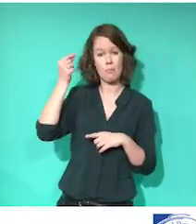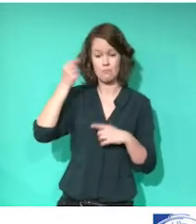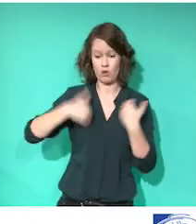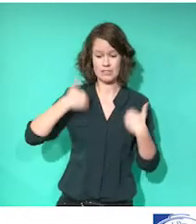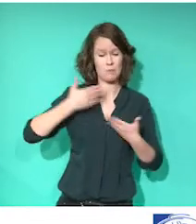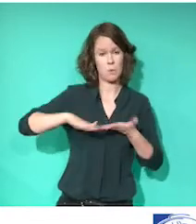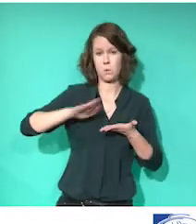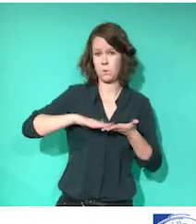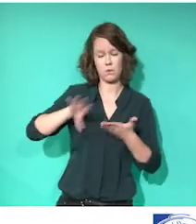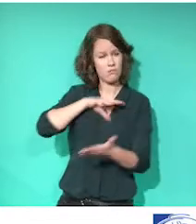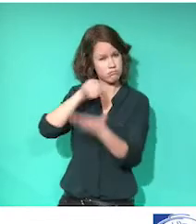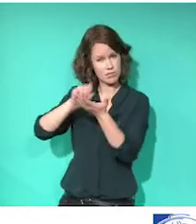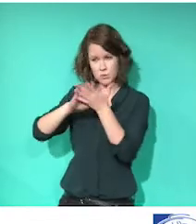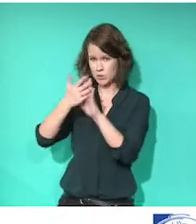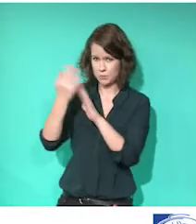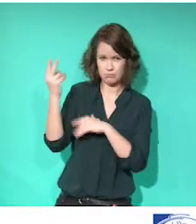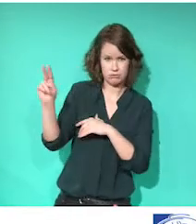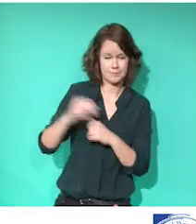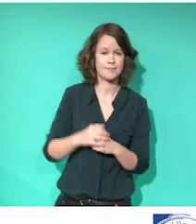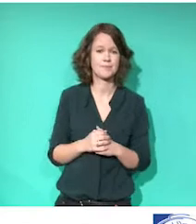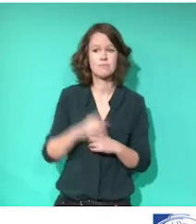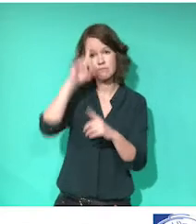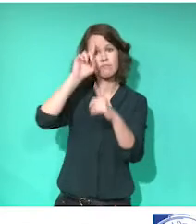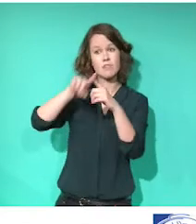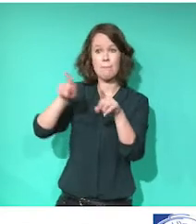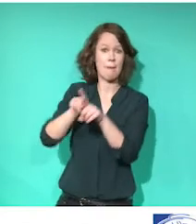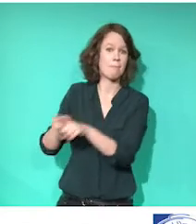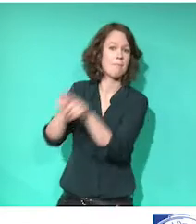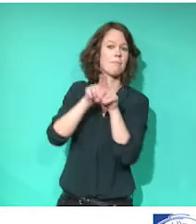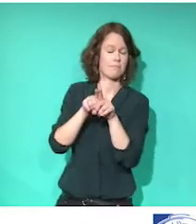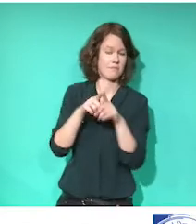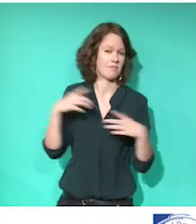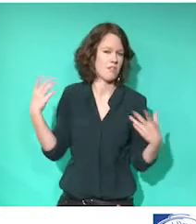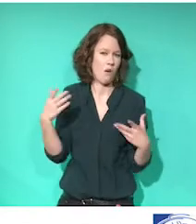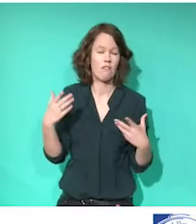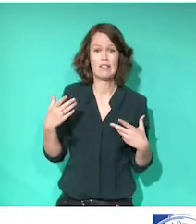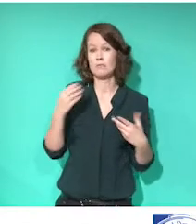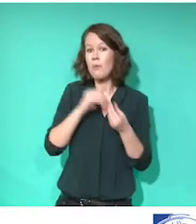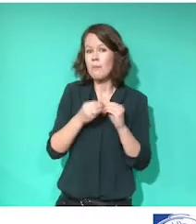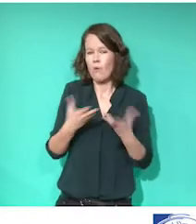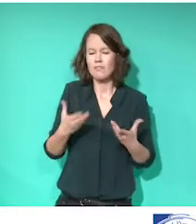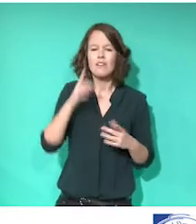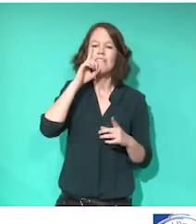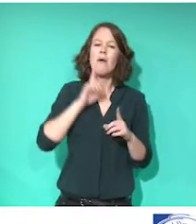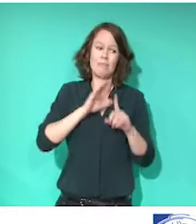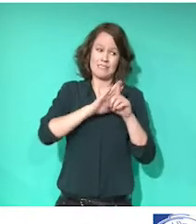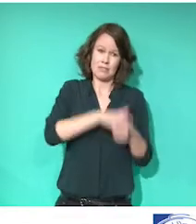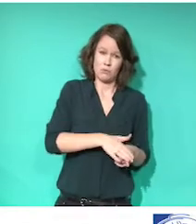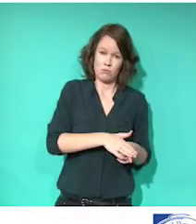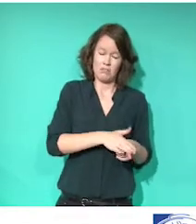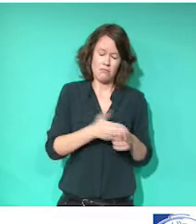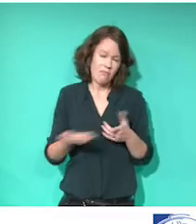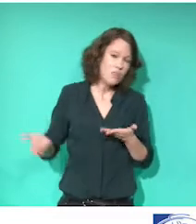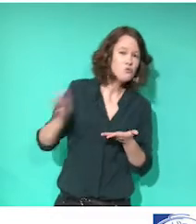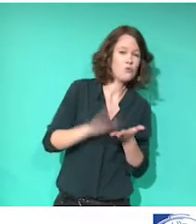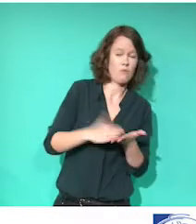qui partagent les mêmes objectifs. Le but de cette association est de lutter contre la double discrimination qu'entraîne le fait